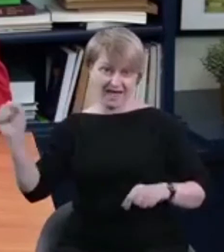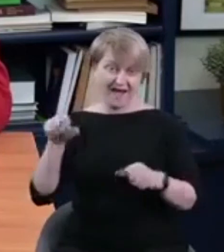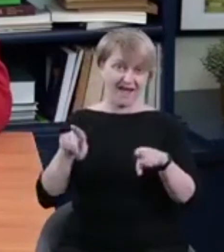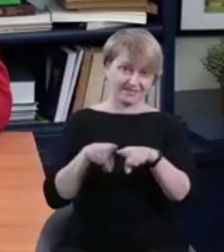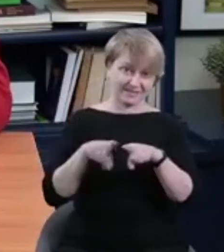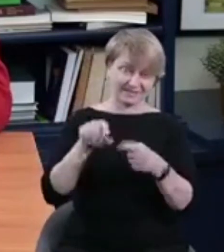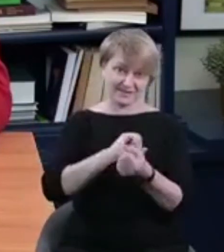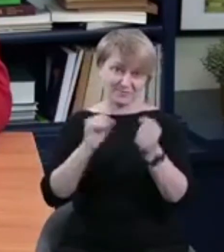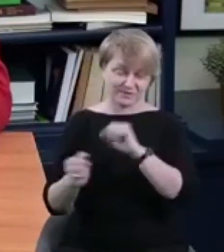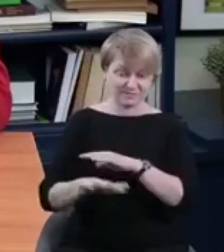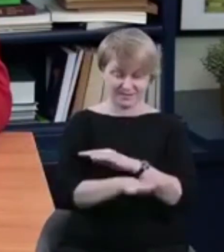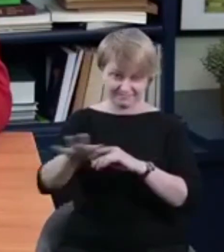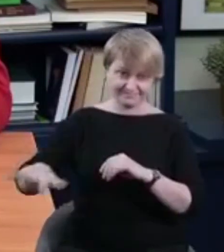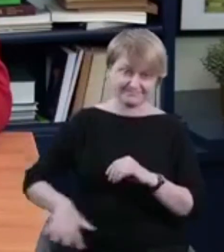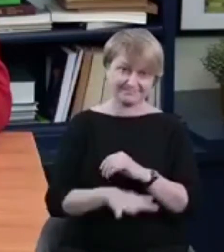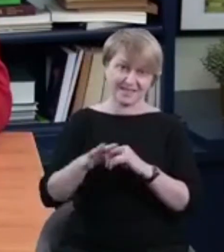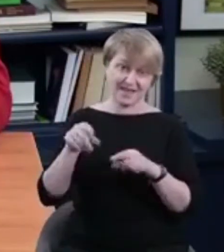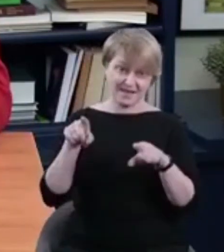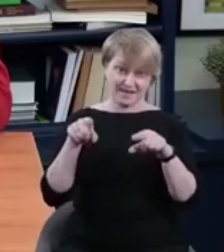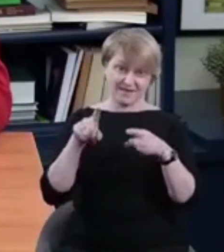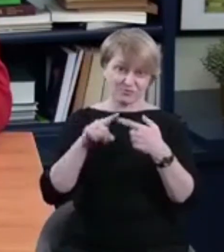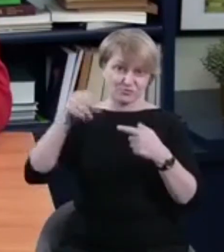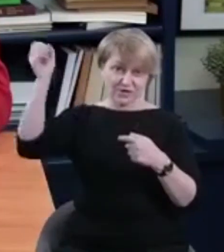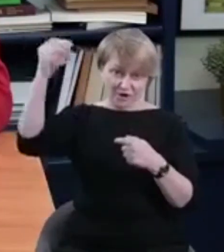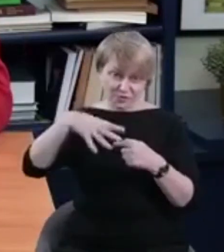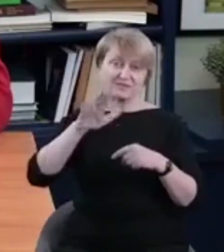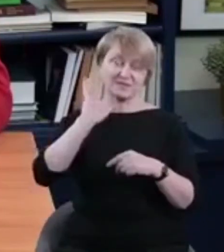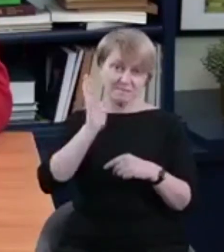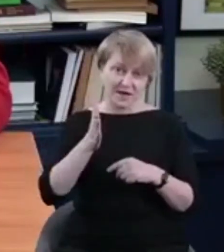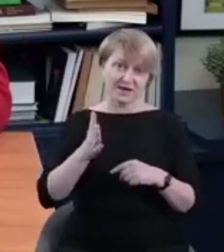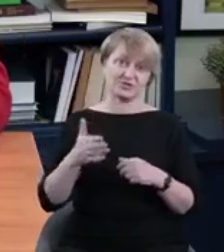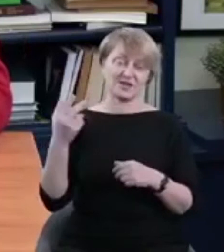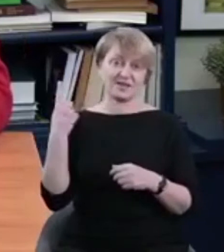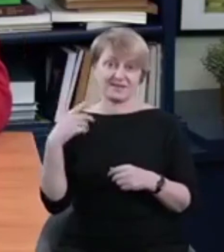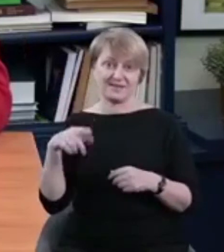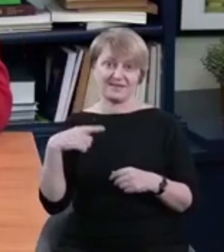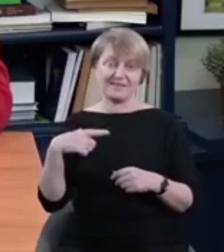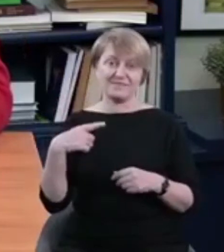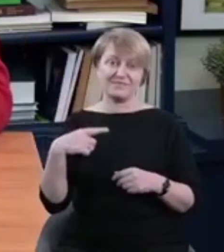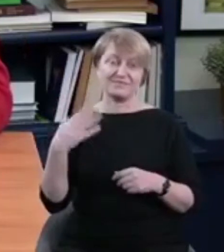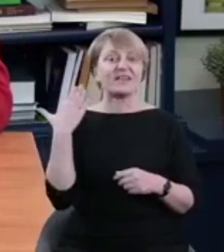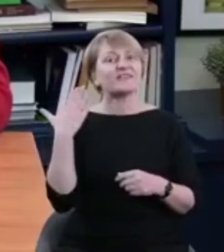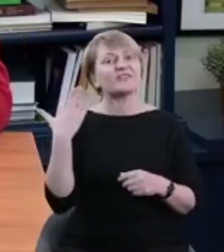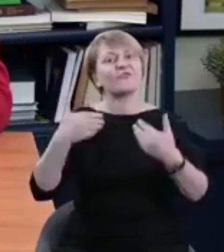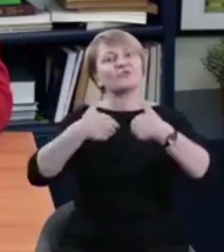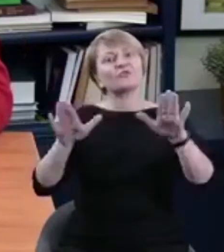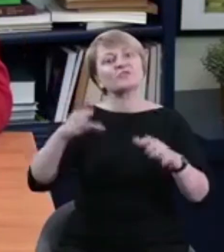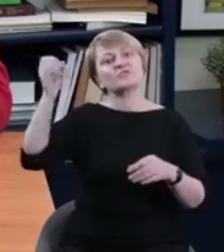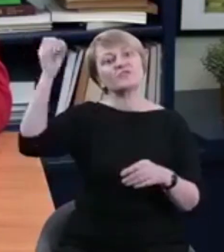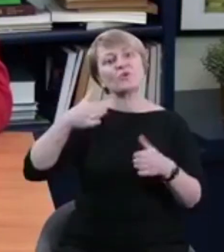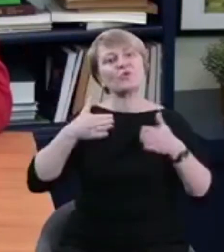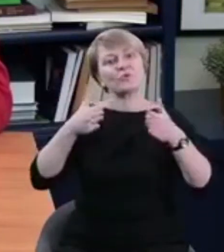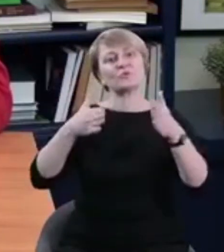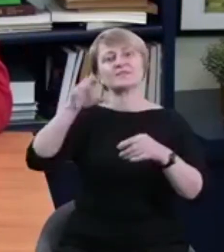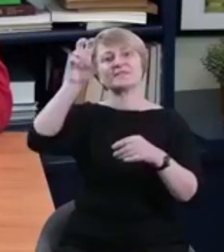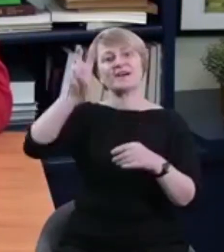oświetlenia to też będzie miało to miało miejsce niedawno otwarliśmy doświetlone do wyświetlenia na ulicę hallera też